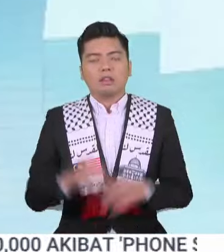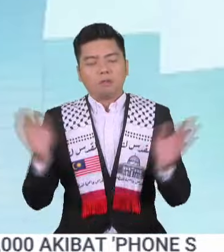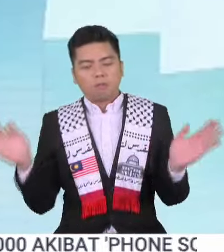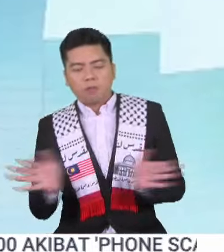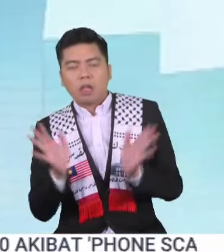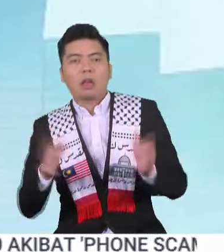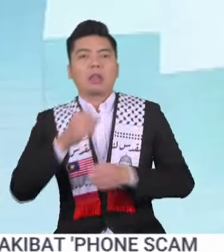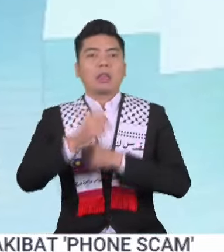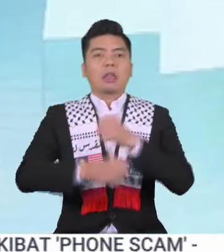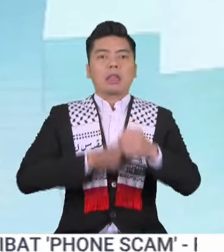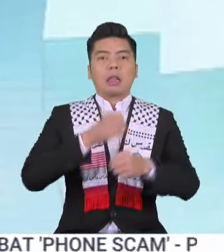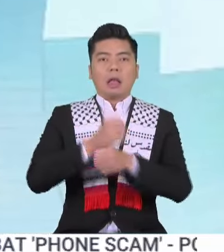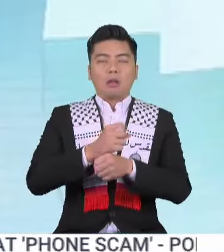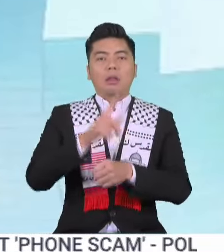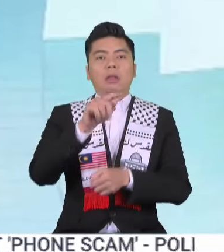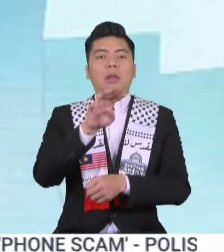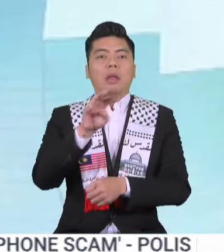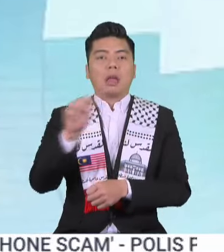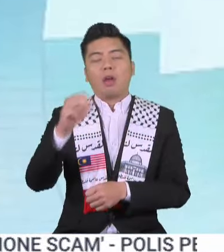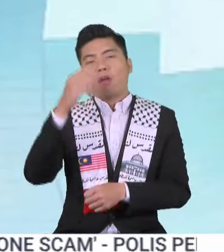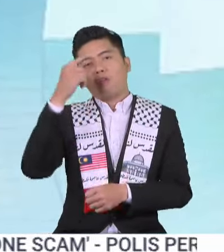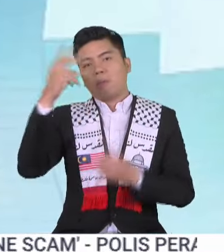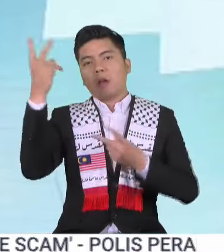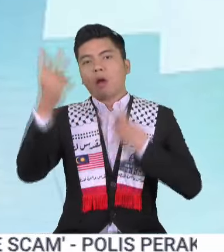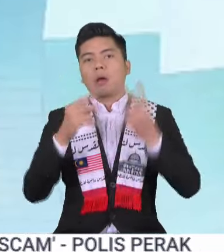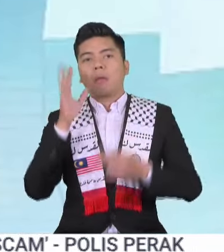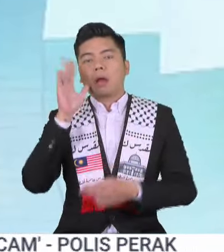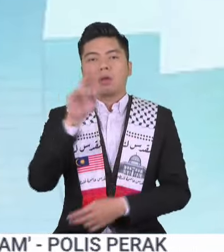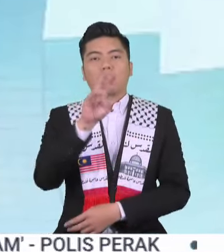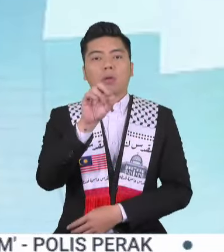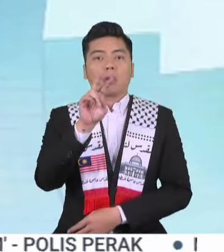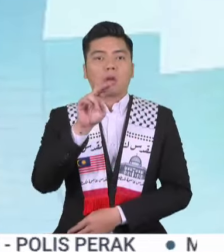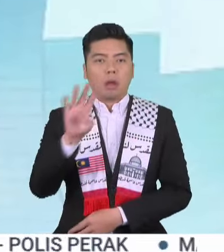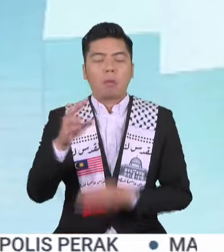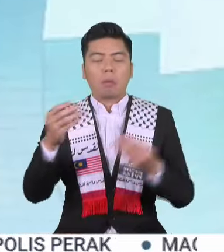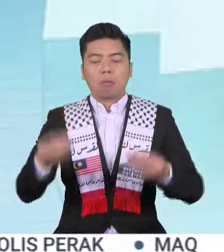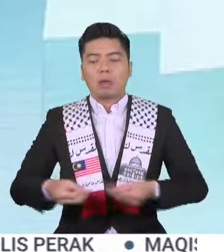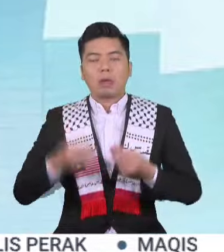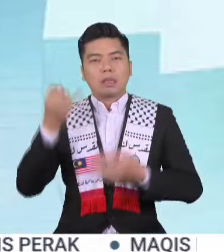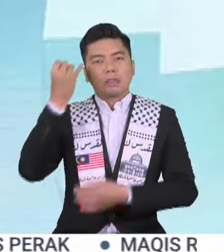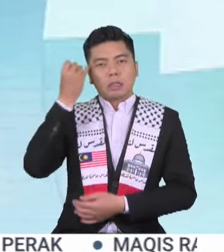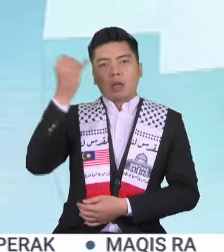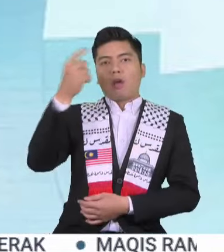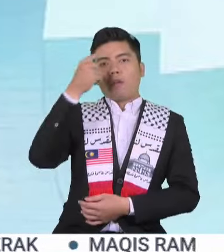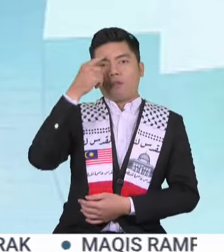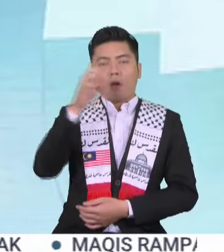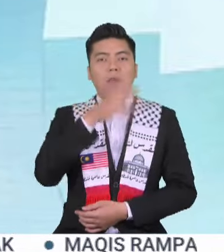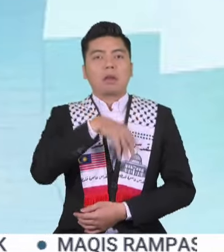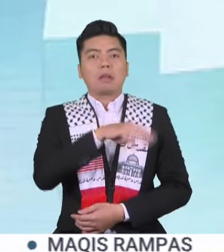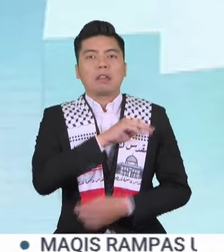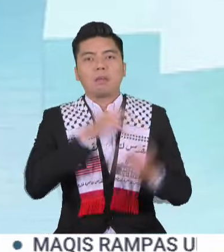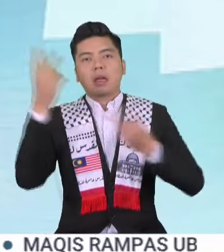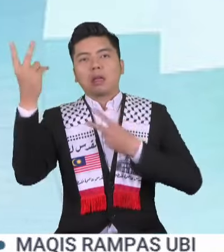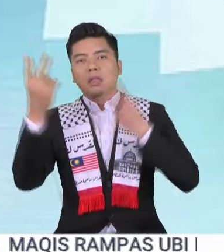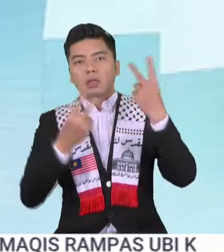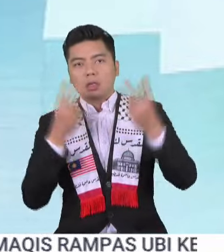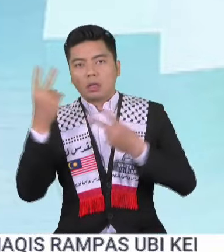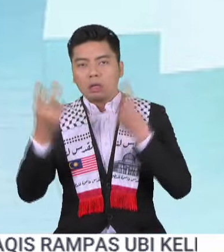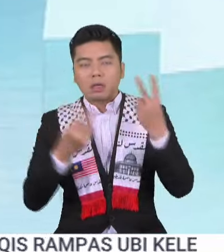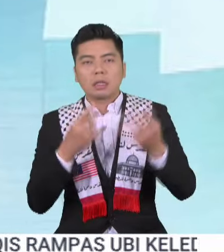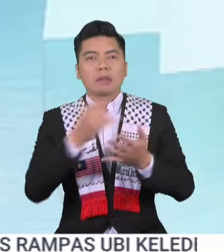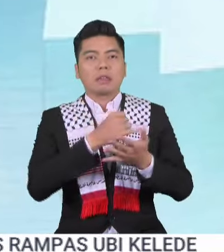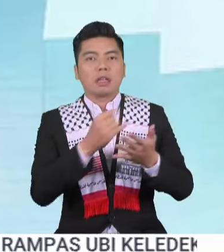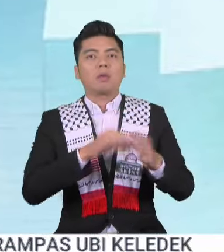Kerancakan Tahun Melawat Melaka TMM 2024 beri inspirasi kepada Kementerian Pelancongan Seni dan Budaya untuk